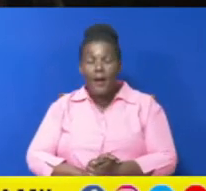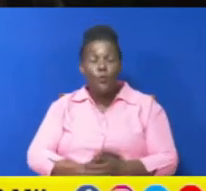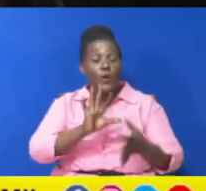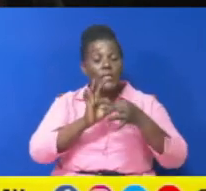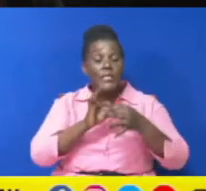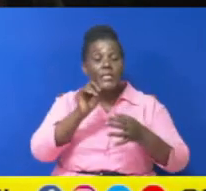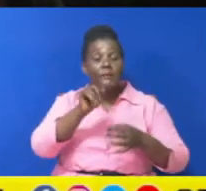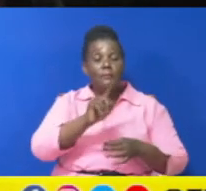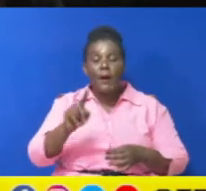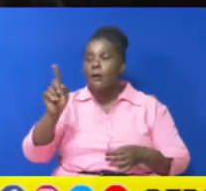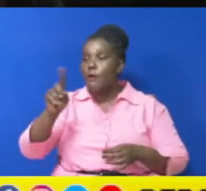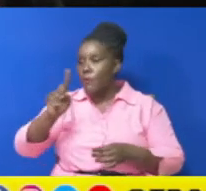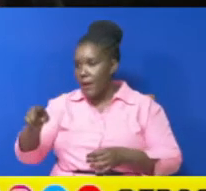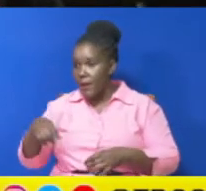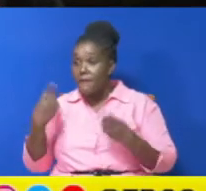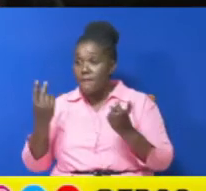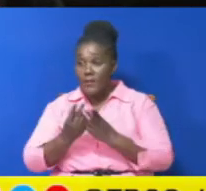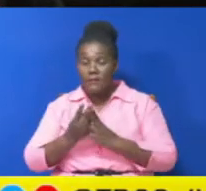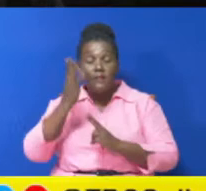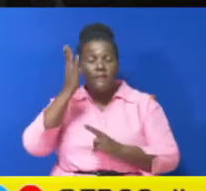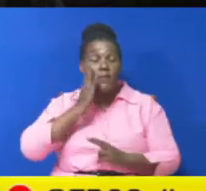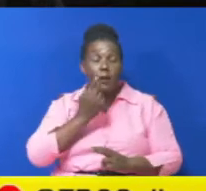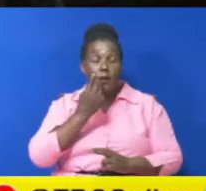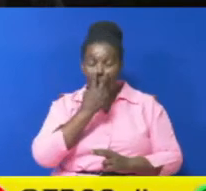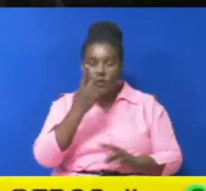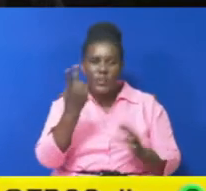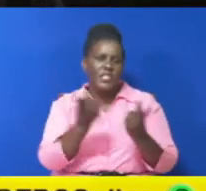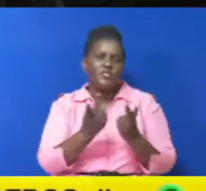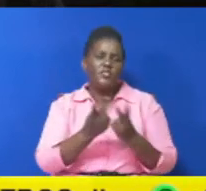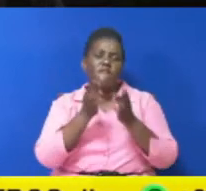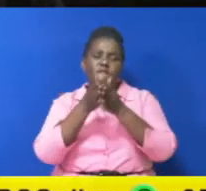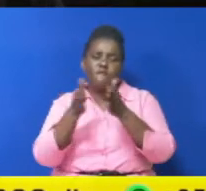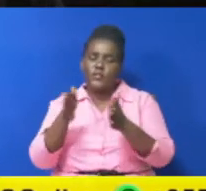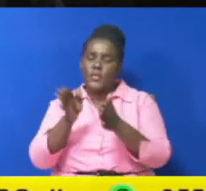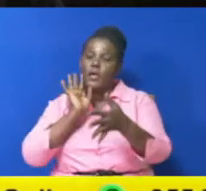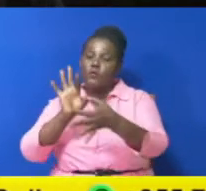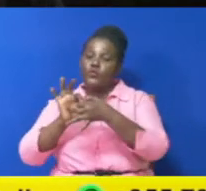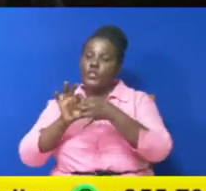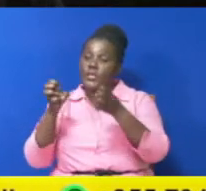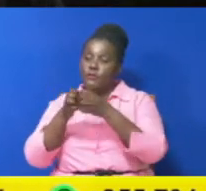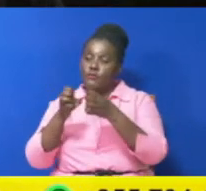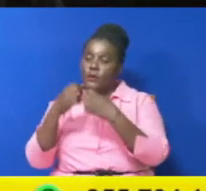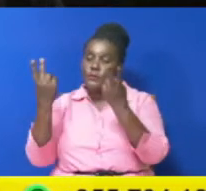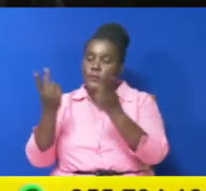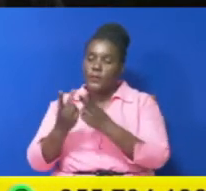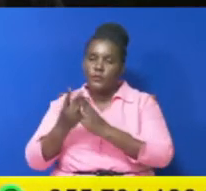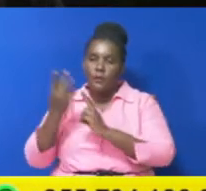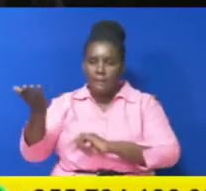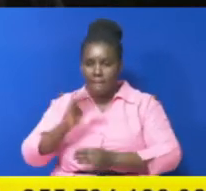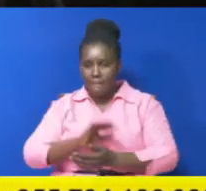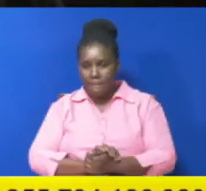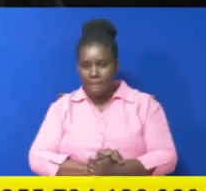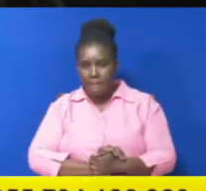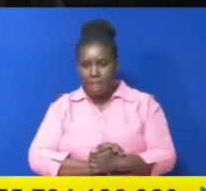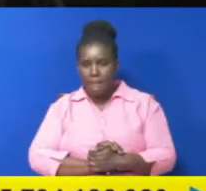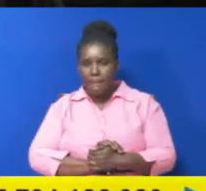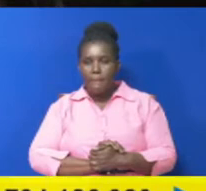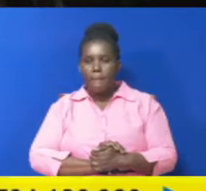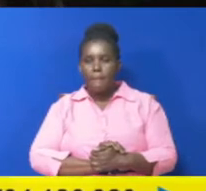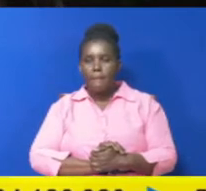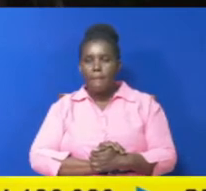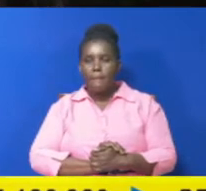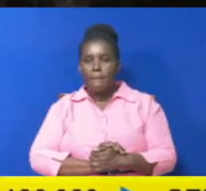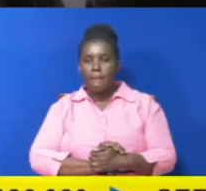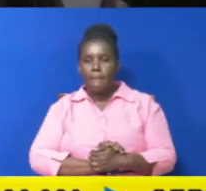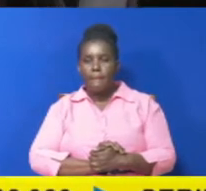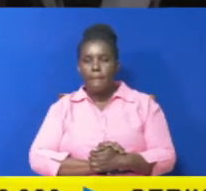kuwakumbusha, na vijana waone kwamba hii ni fursa kwao. Hii ni fursa nzuri sana, tena adimu sana katika maisha